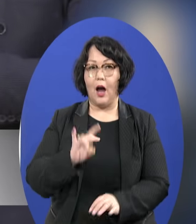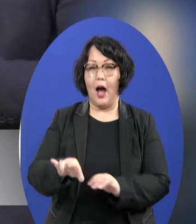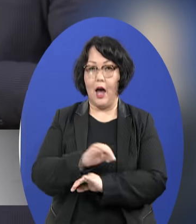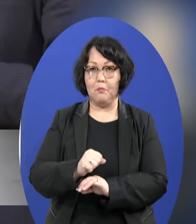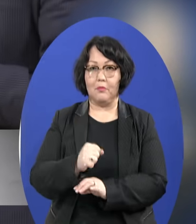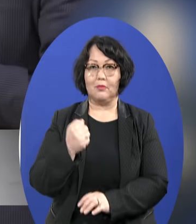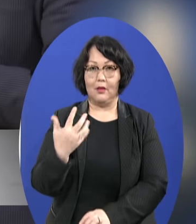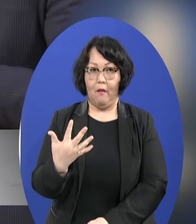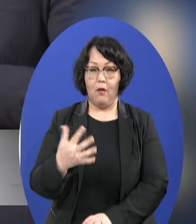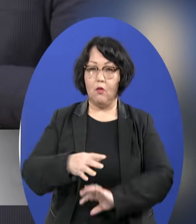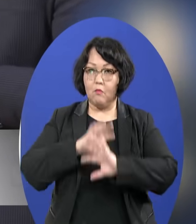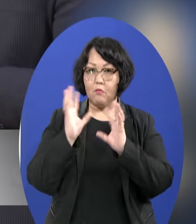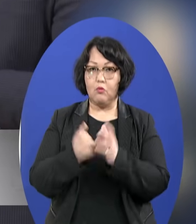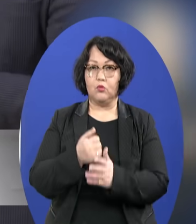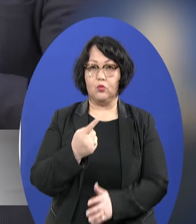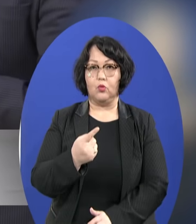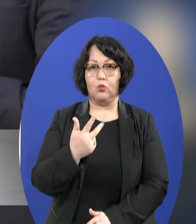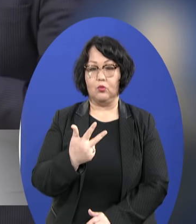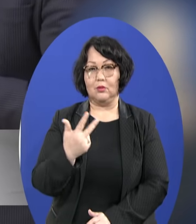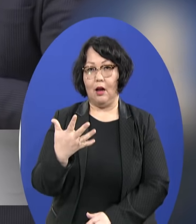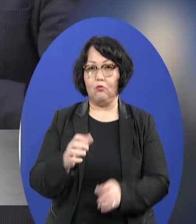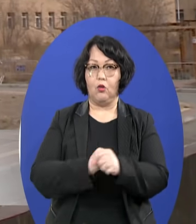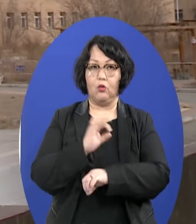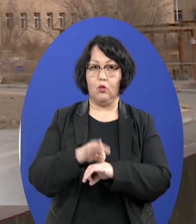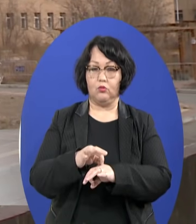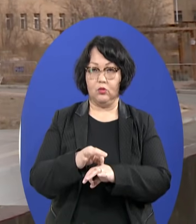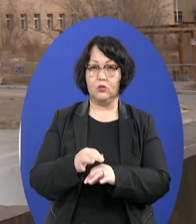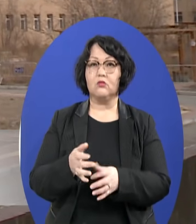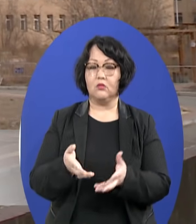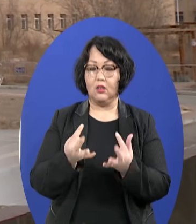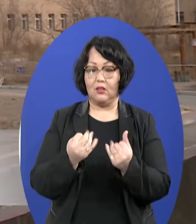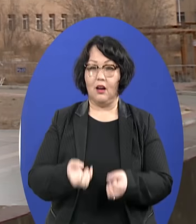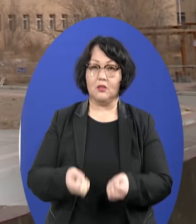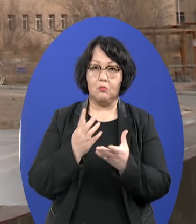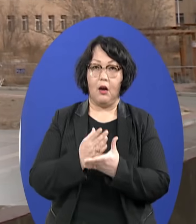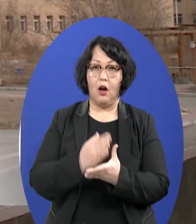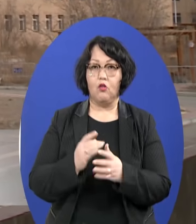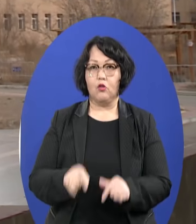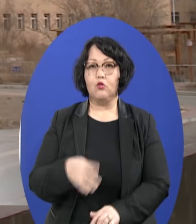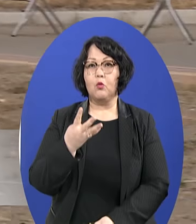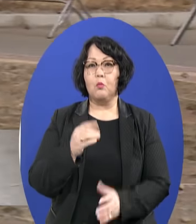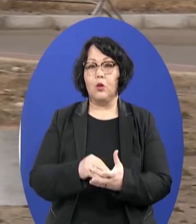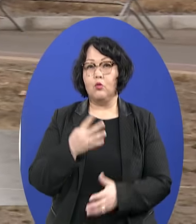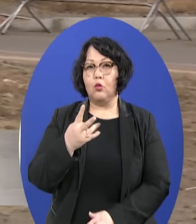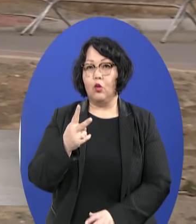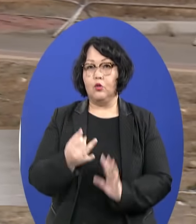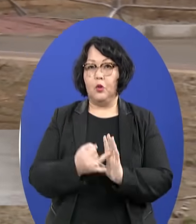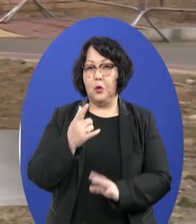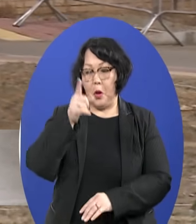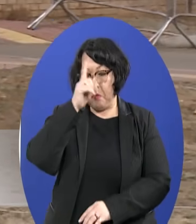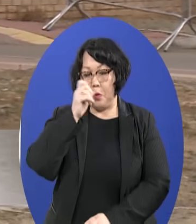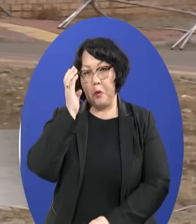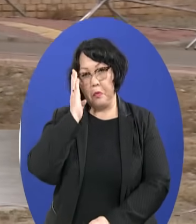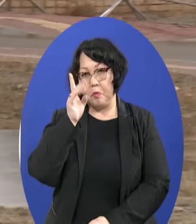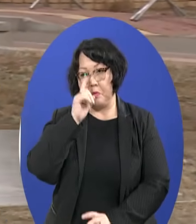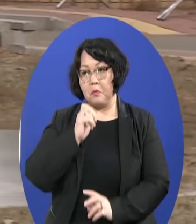тохиолдол ингэснээр нийтээ 135 тохиолдол бүртгэгдсэн байна. За өнөөдрийн байдлаар 4427 хүн эмнэлэг тэмцээн эмчлүүлж байна.